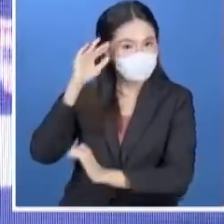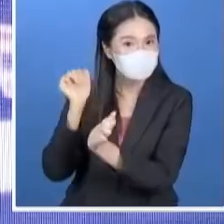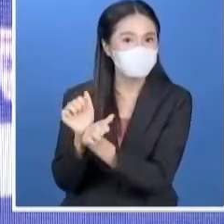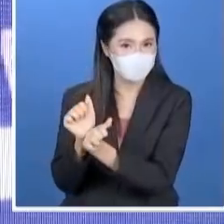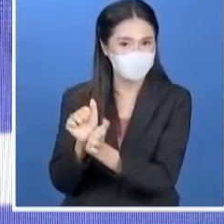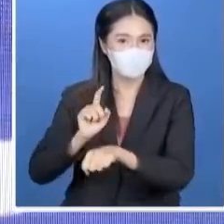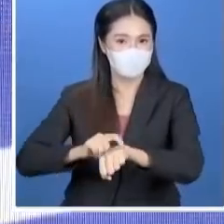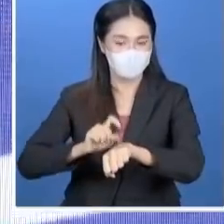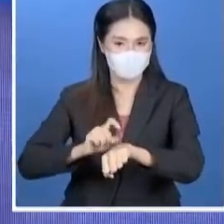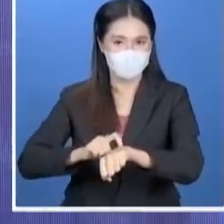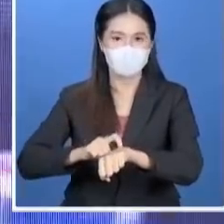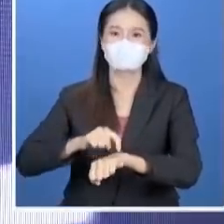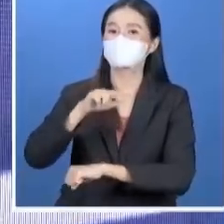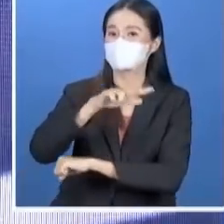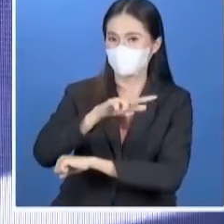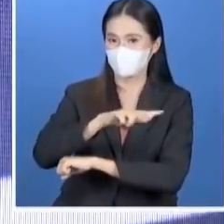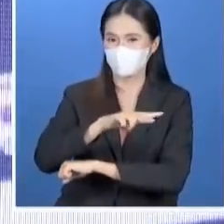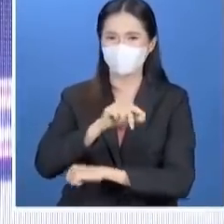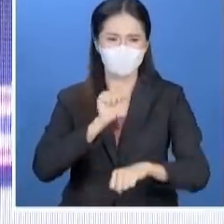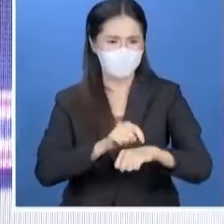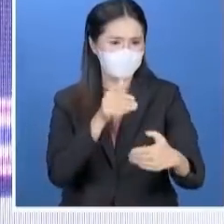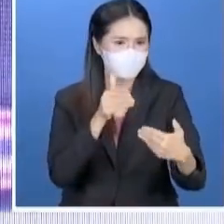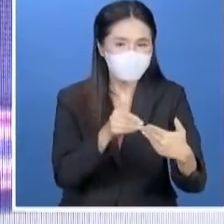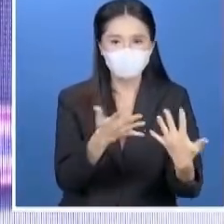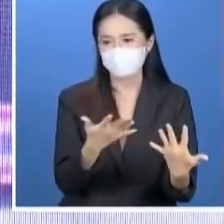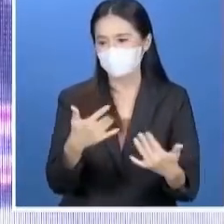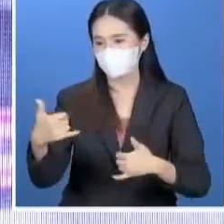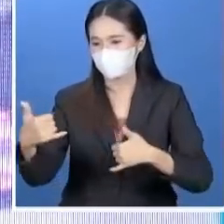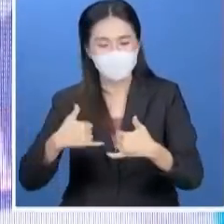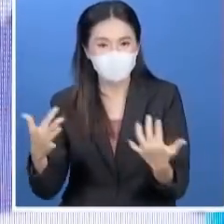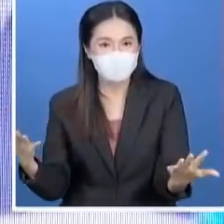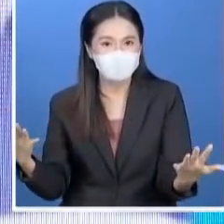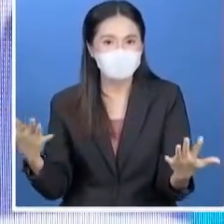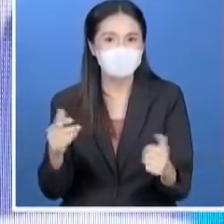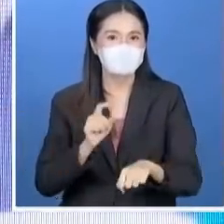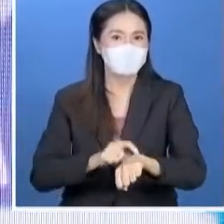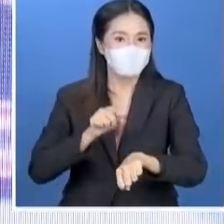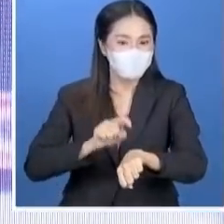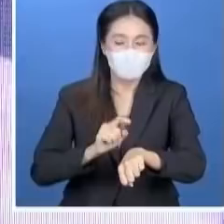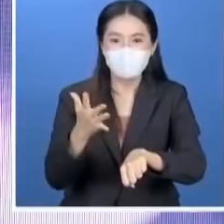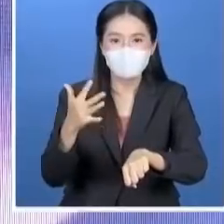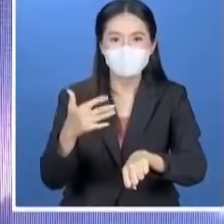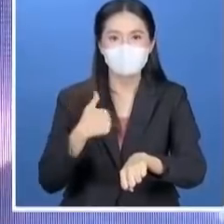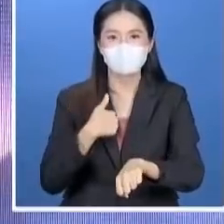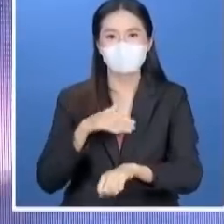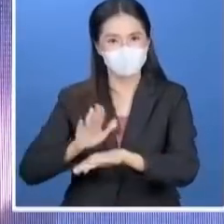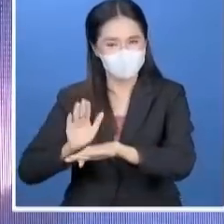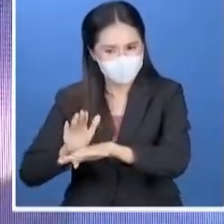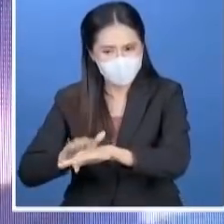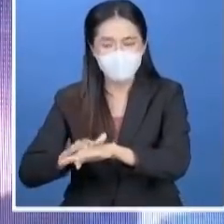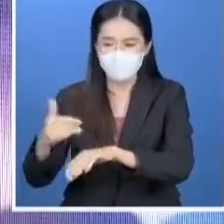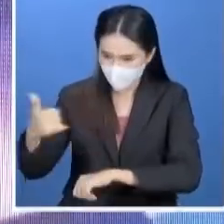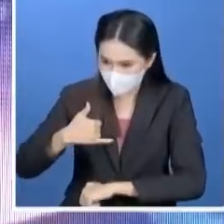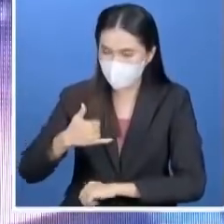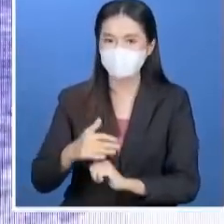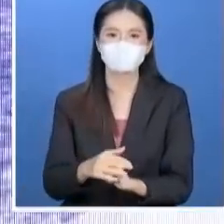วนในเวลา 15:00 นแต่เมื่อถึงเวลาดังกล่าวก็ไม่ได้มาพบตามนัดแม้ว่าพนักงานสอบสวนจะเร่งรัดไปหลายครั้งแล้